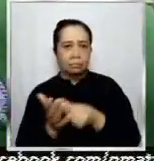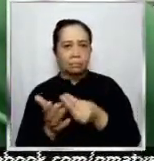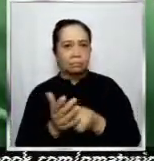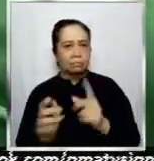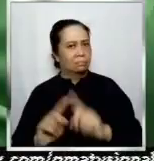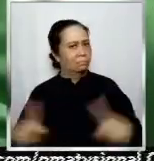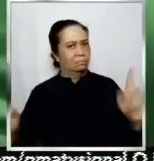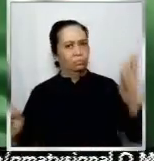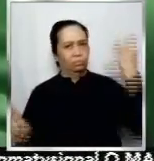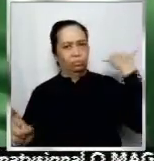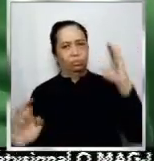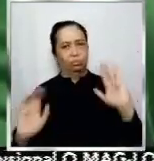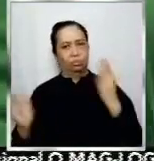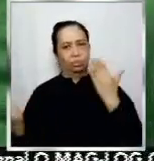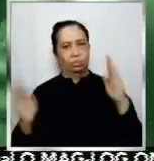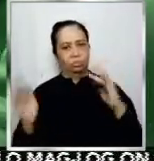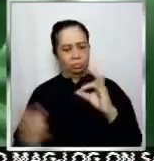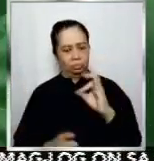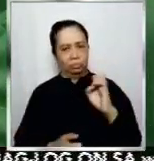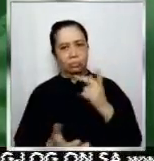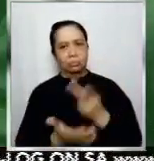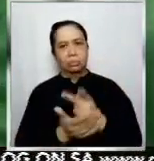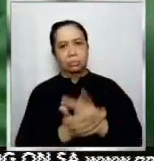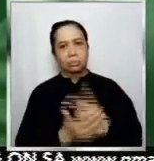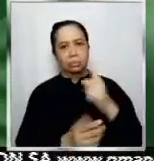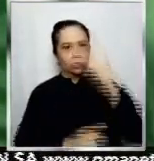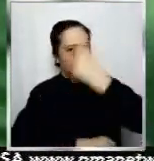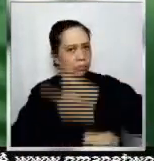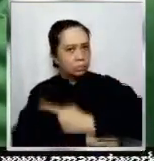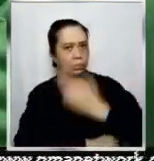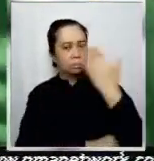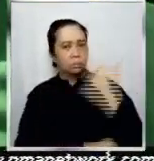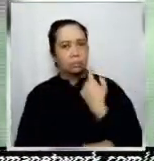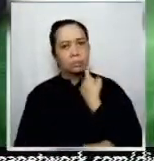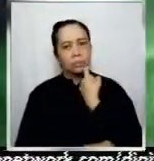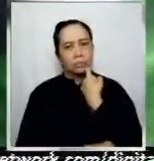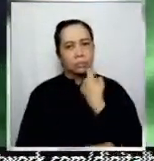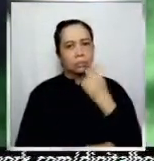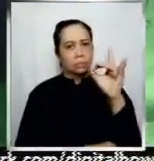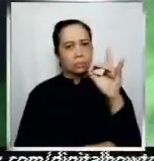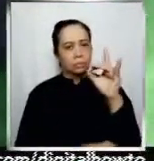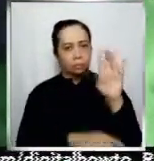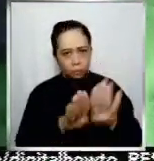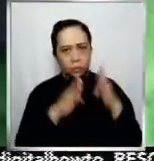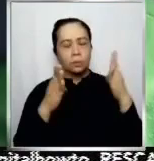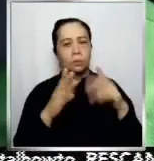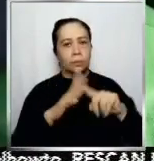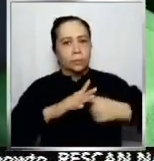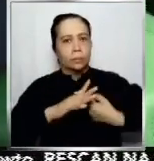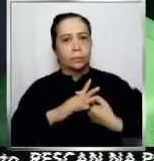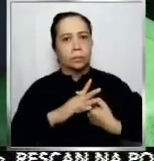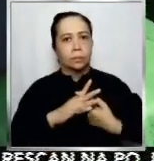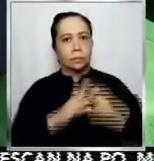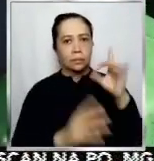alas 8 ako lumabas, 4 beses pa lang ako nang nakakaalis po. Kasi talaga yung dinadakas namin,